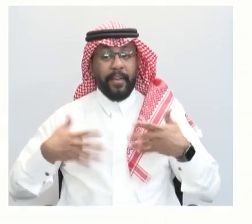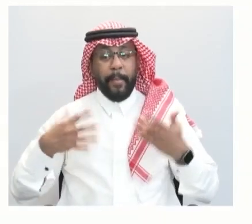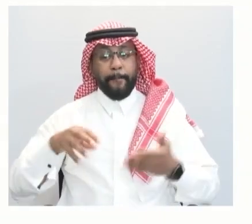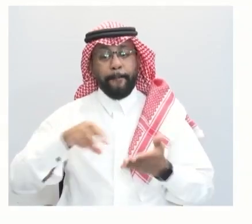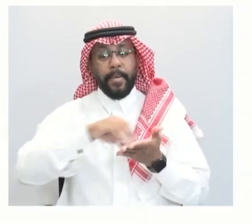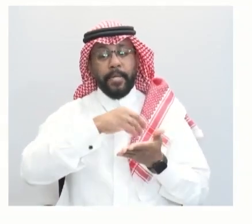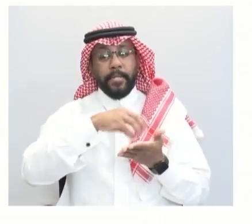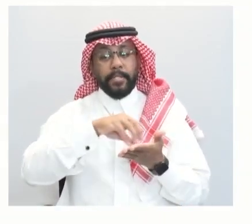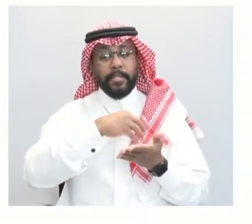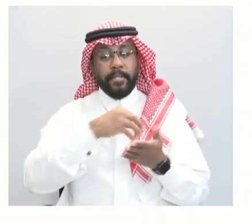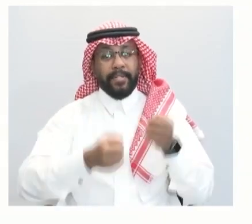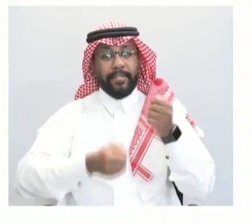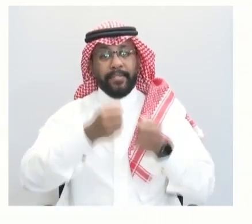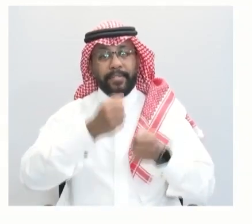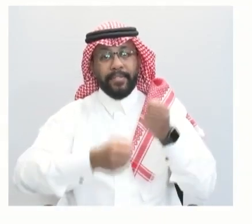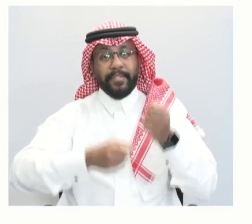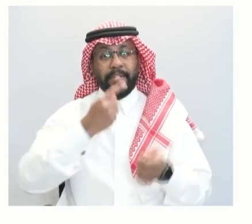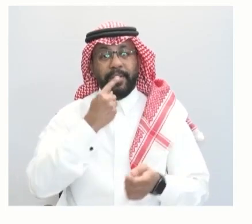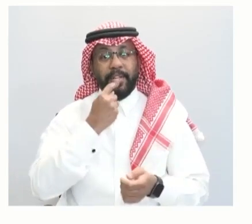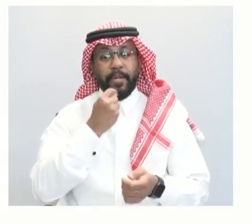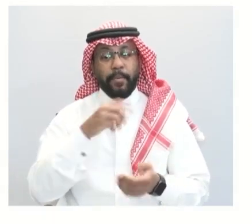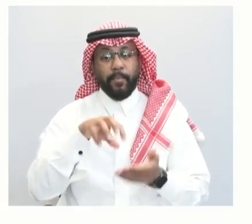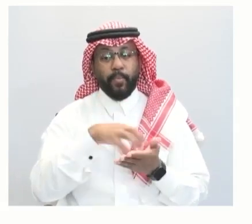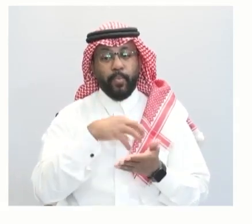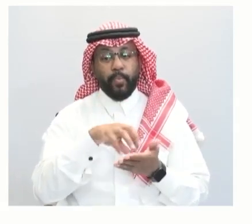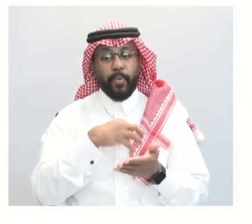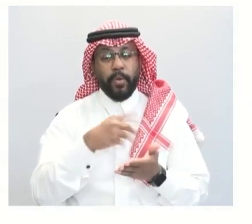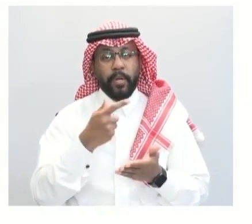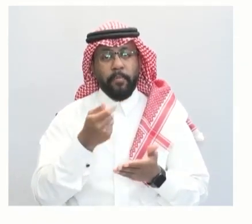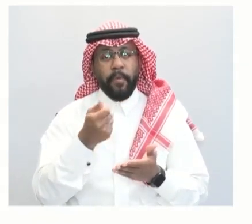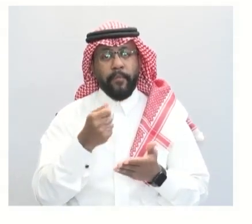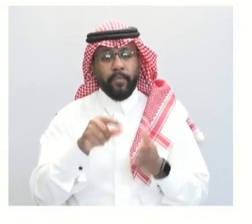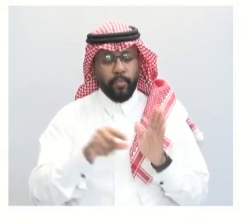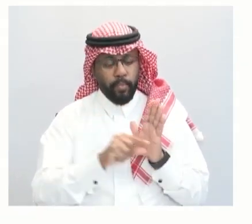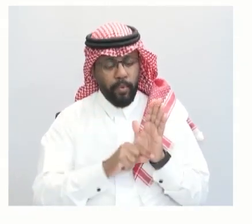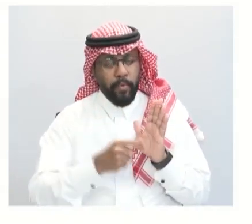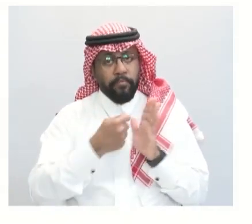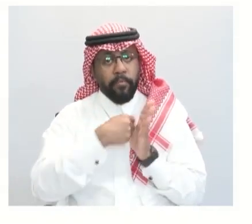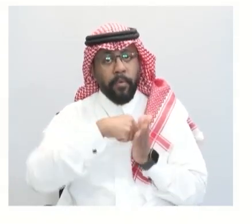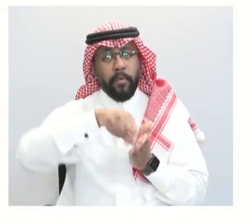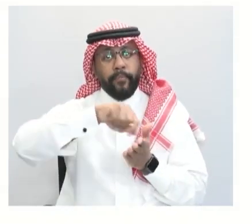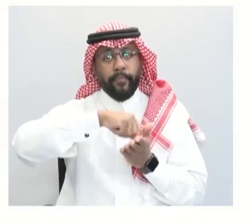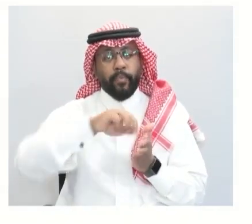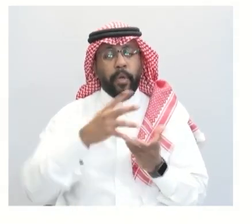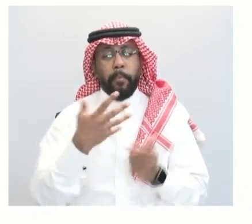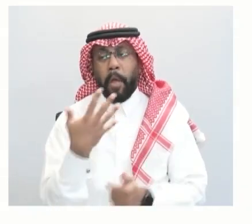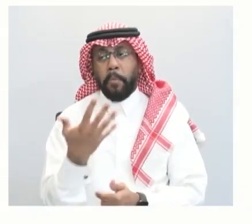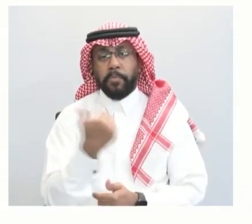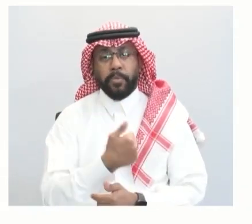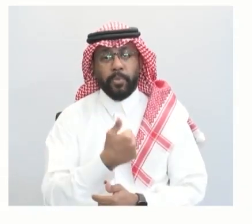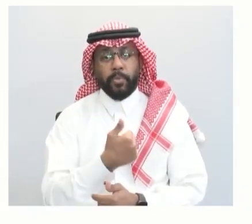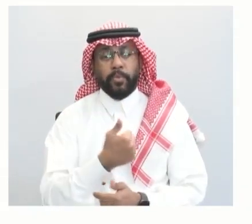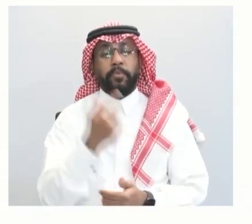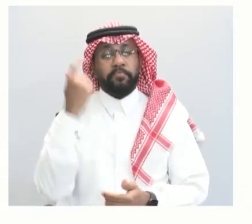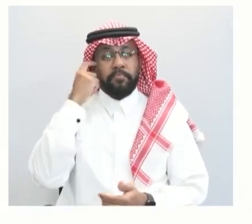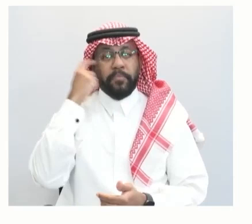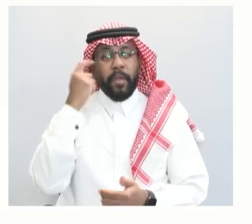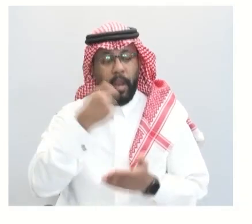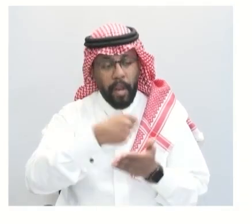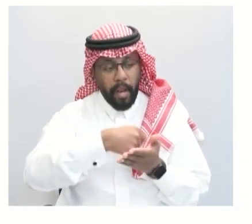كم قيمته في بطاقه السعر مكتوب لدينا 65 ريانا هل تكفي مجموع النقود